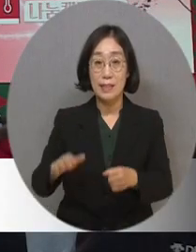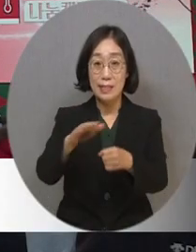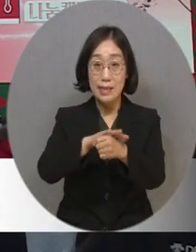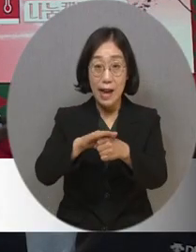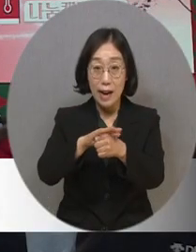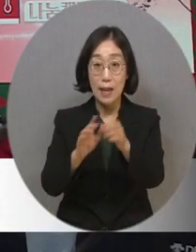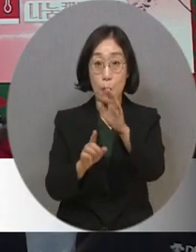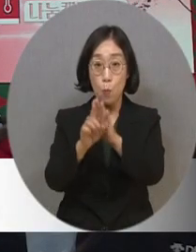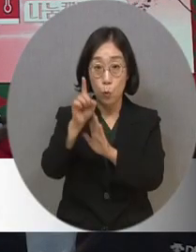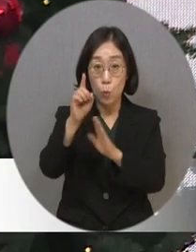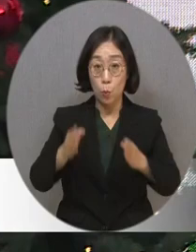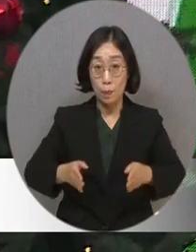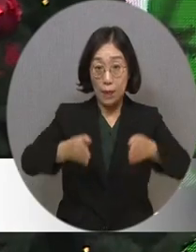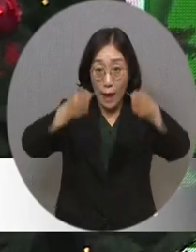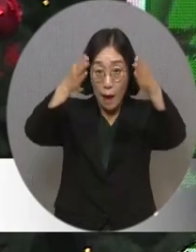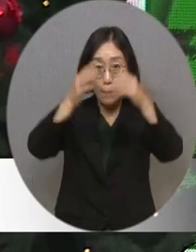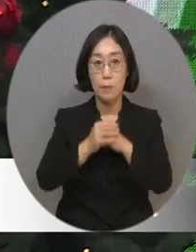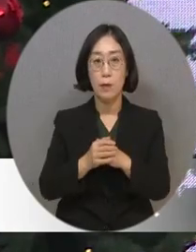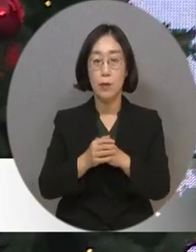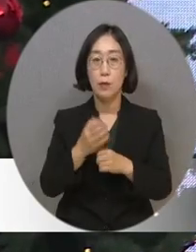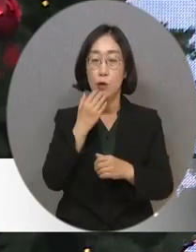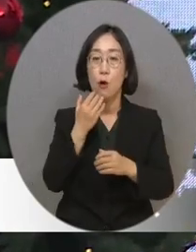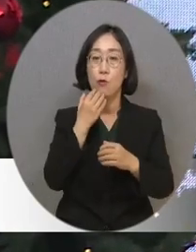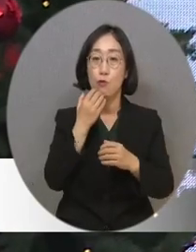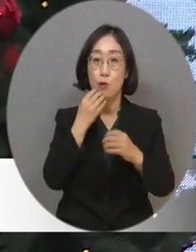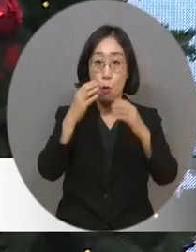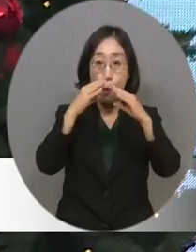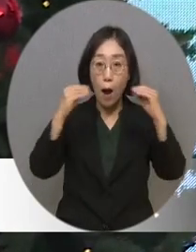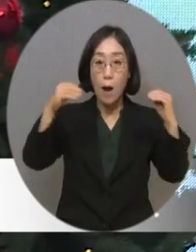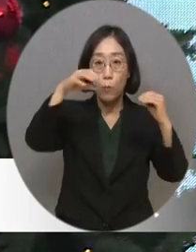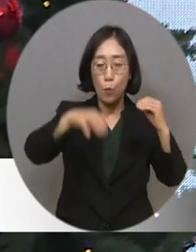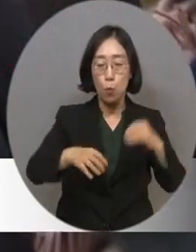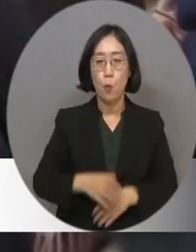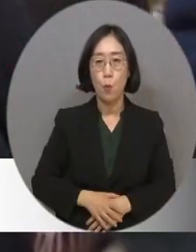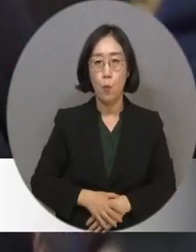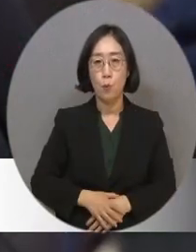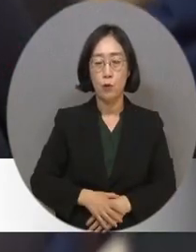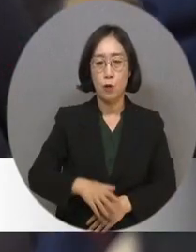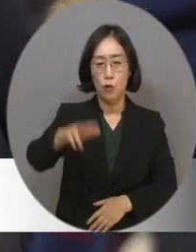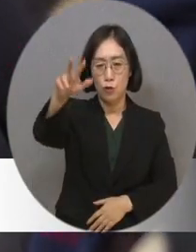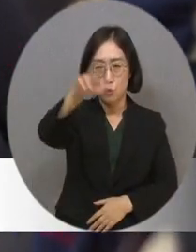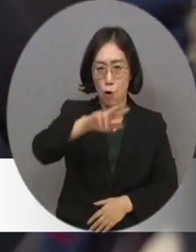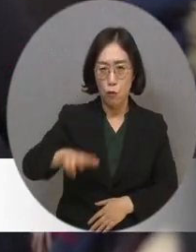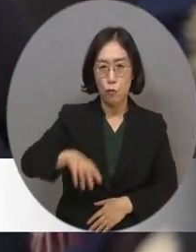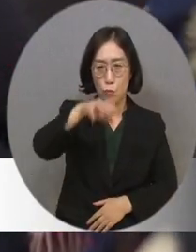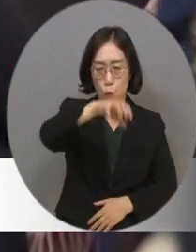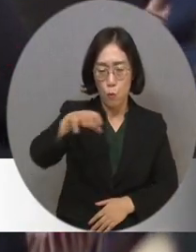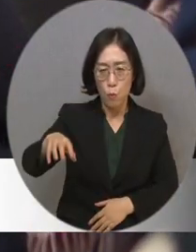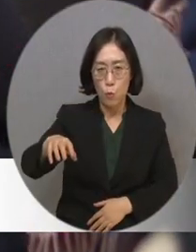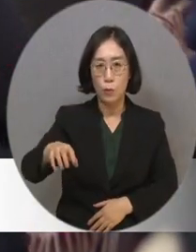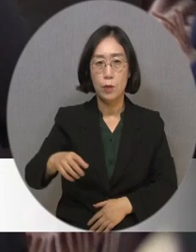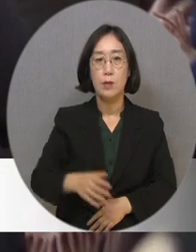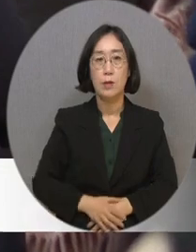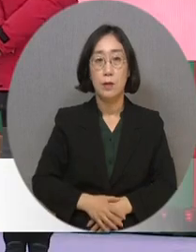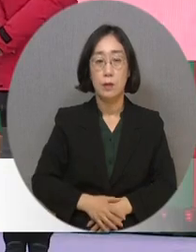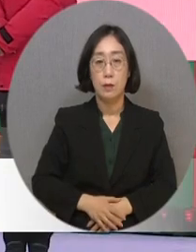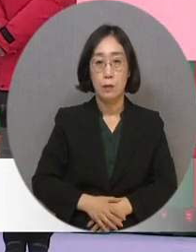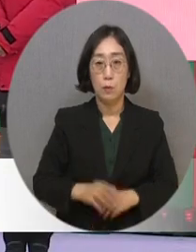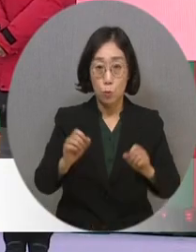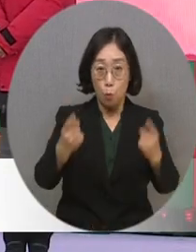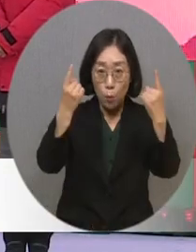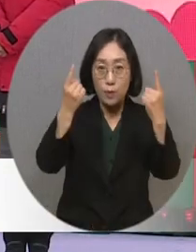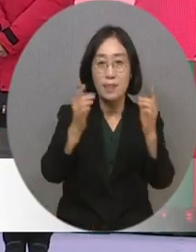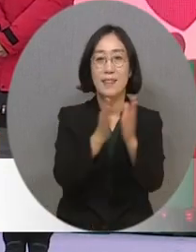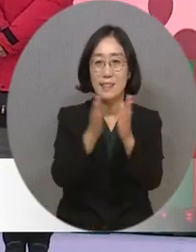온도탑은 캠페인 기간 동안 서울 광화문 광장을 비롯해 전국 17개 시도 지역에서 동시에 운영됩니다.